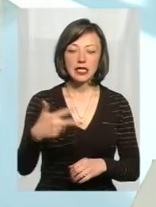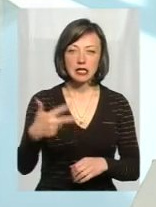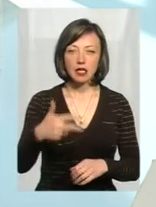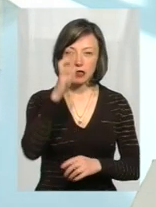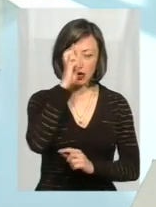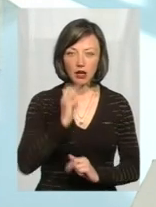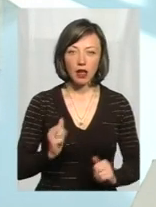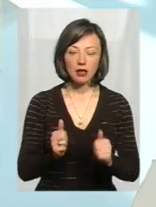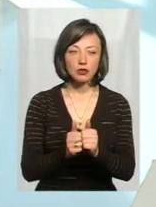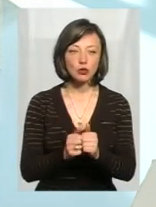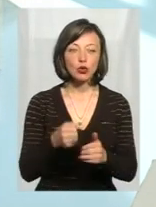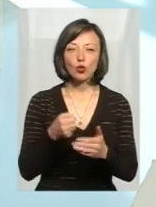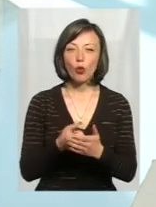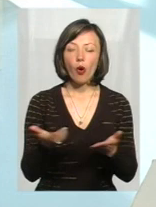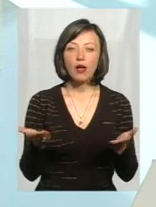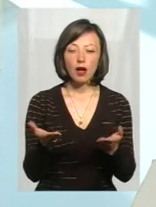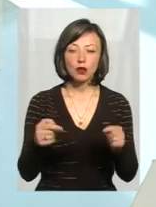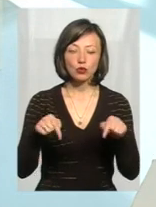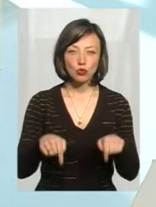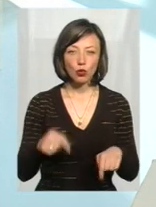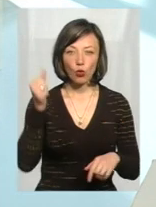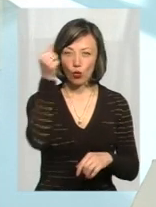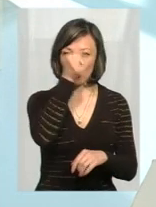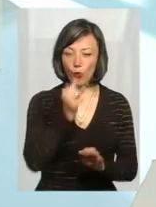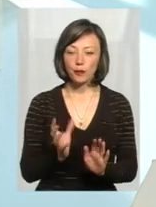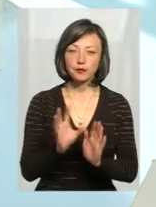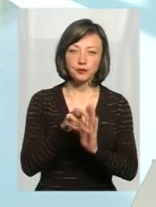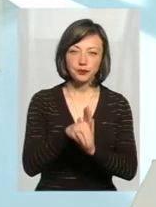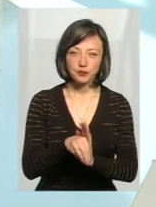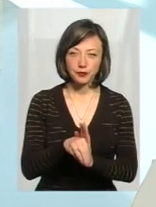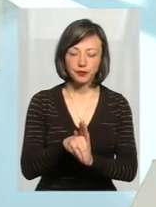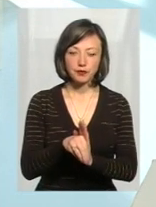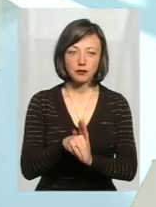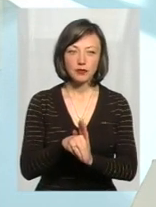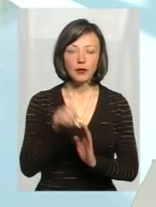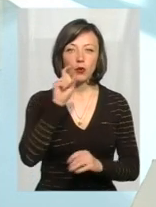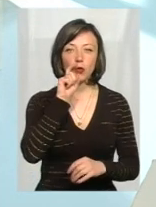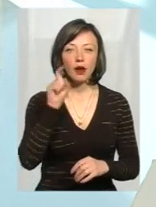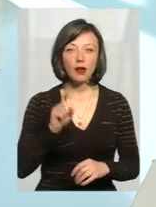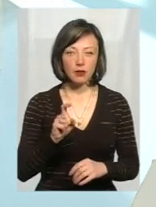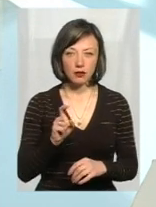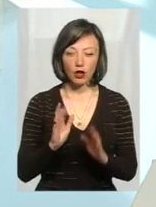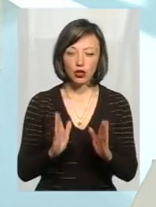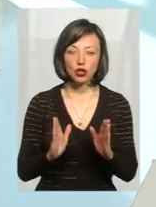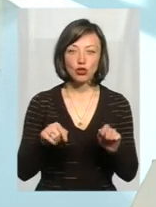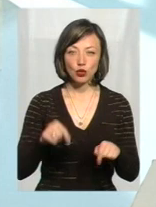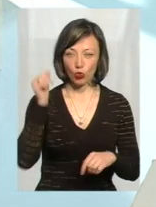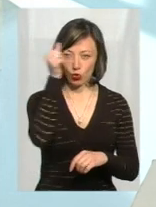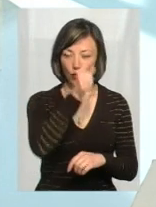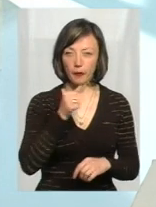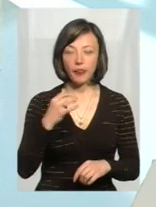країн, до яких лише цього року долучається Україна.